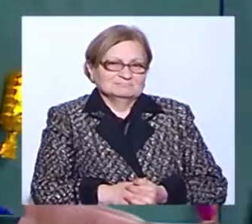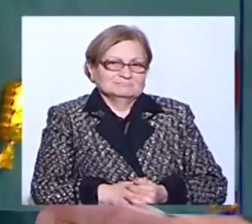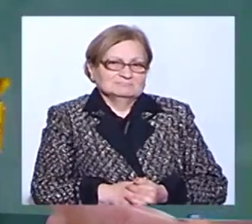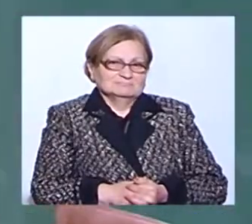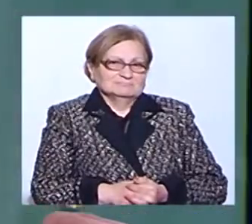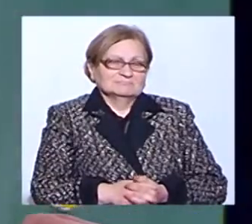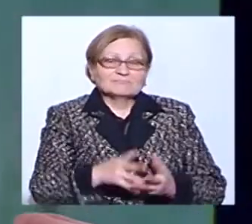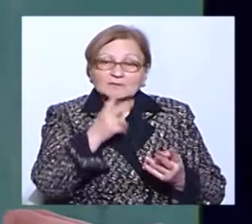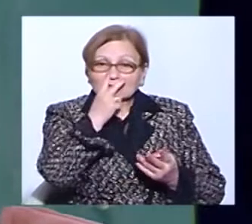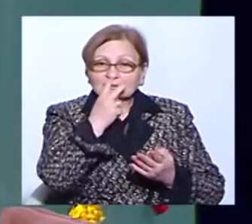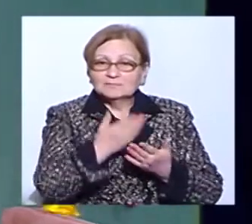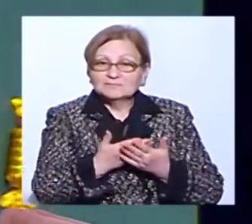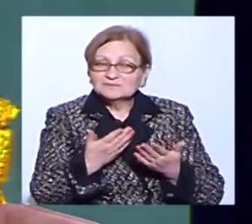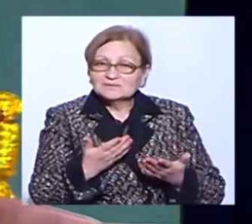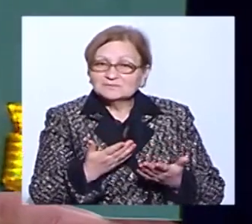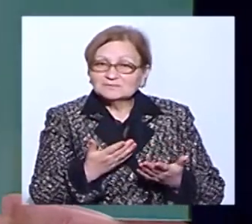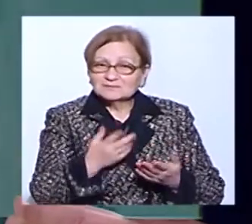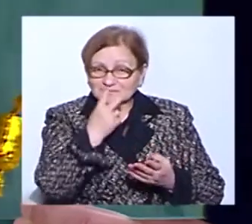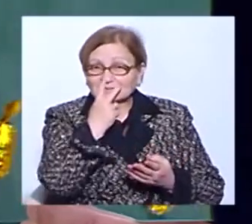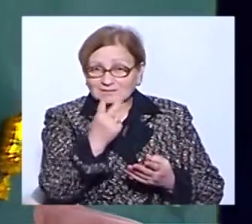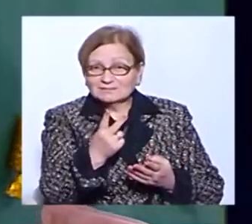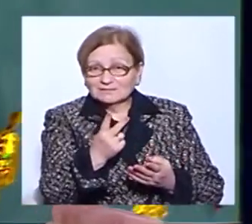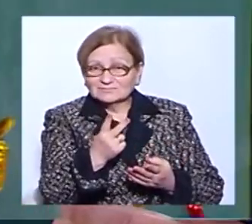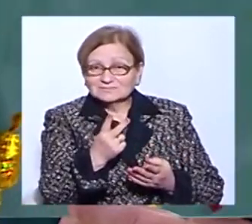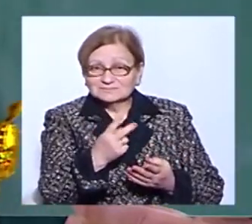აბავთ ნახოთ. აბავთ უხედავთ.